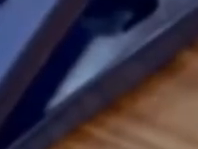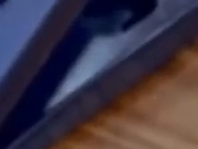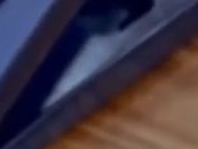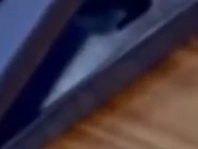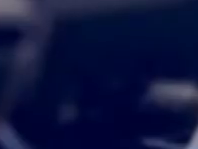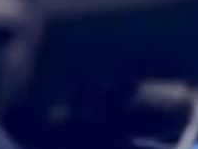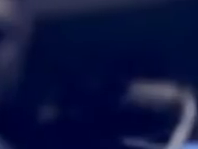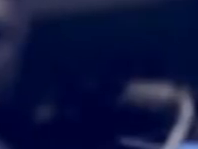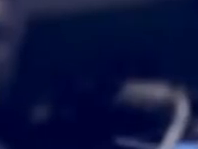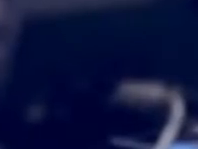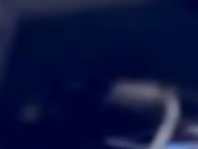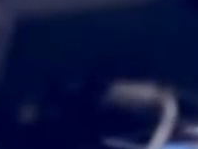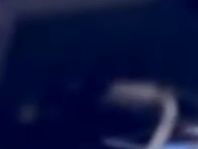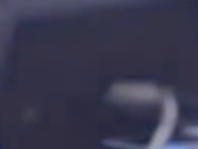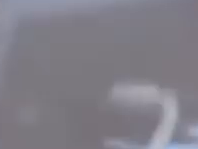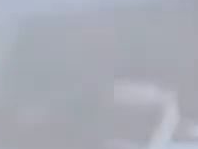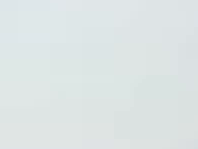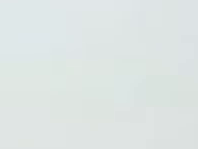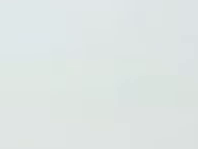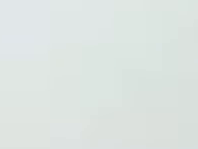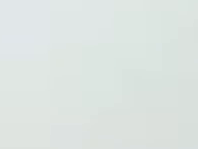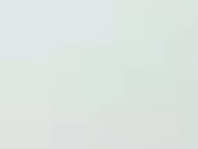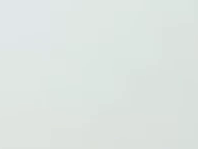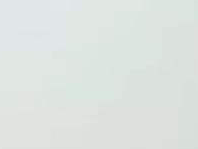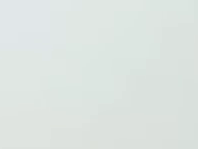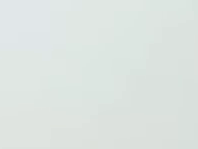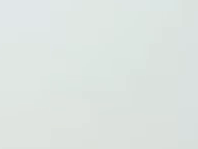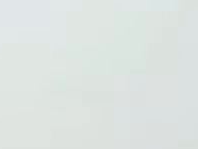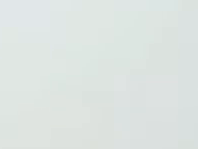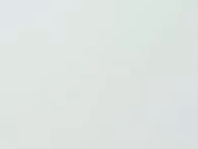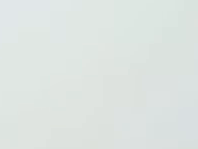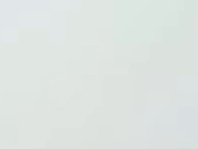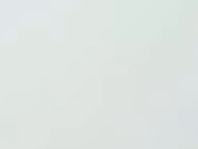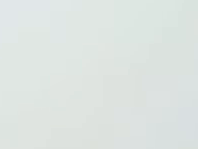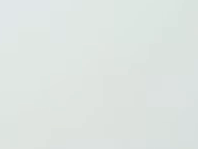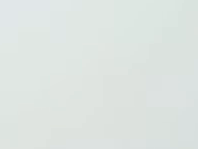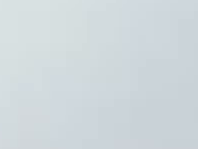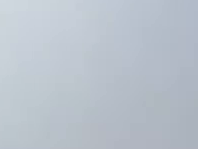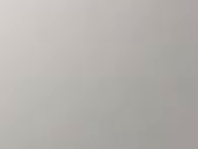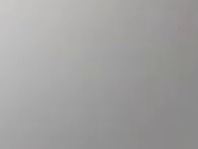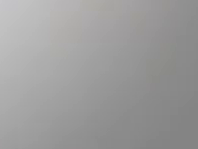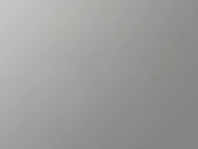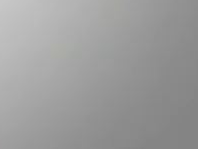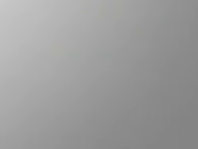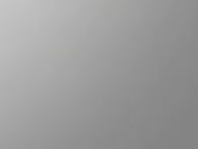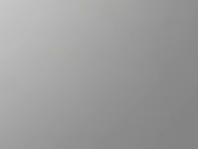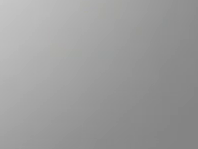kupokea maoni, ushauri na mapendekezo. TBS, tumekusogezea huduma, karibu.